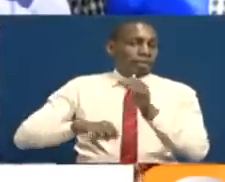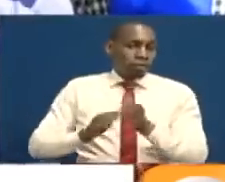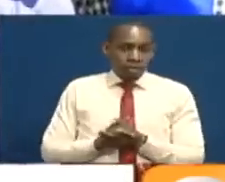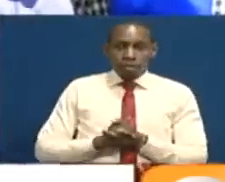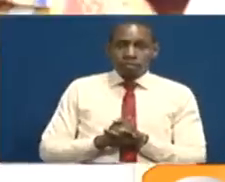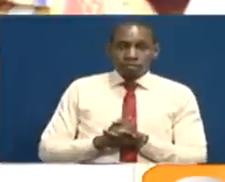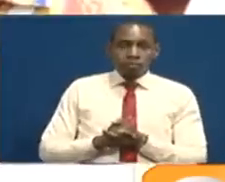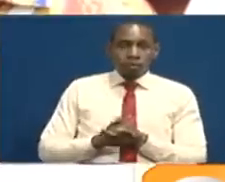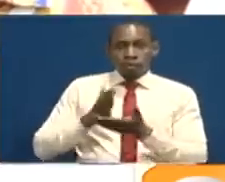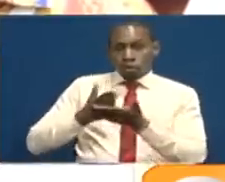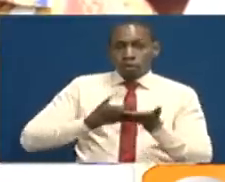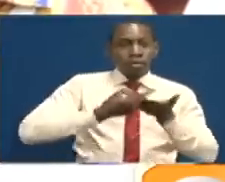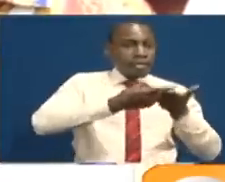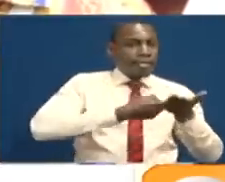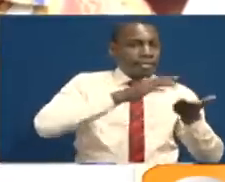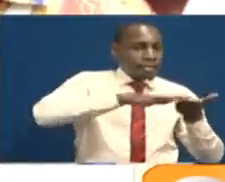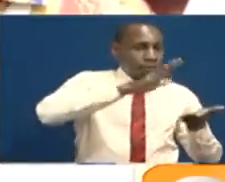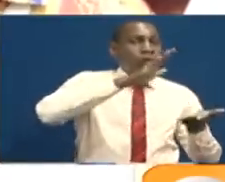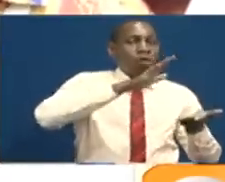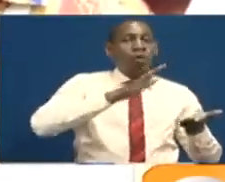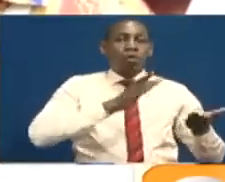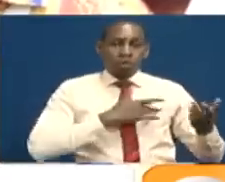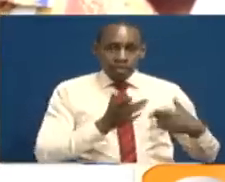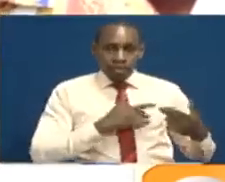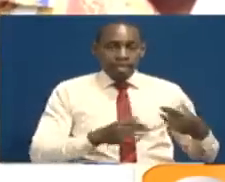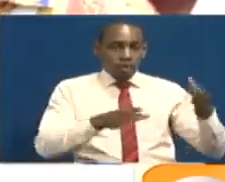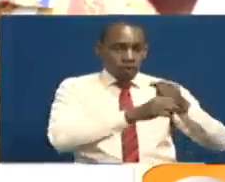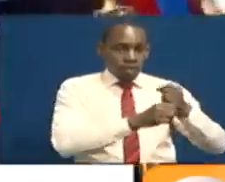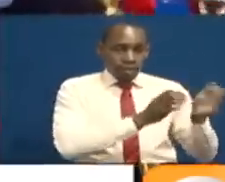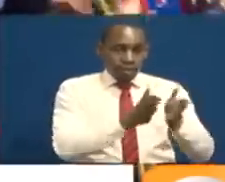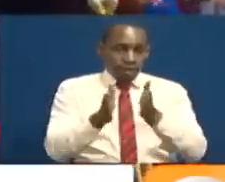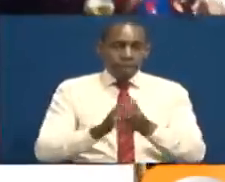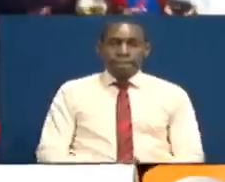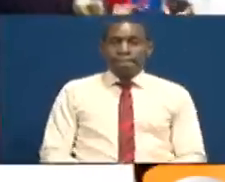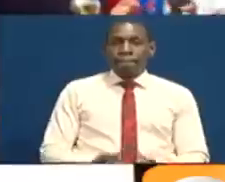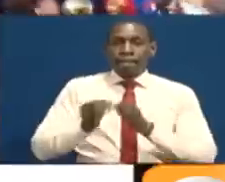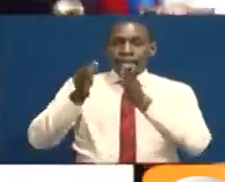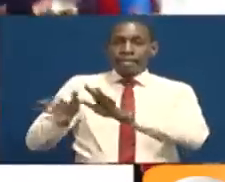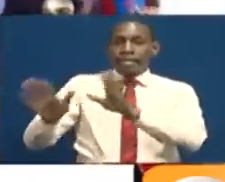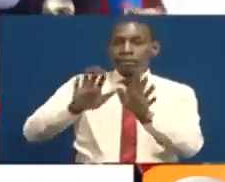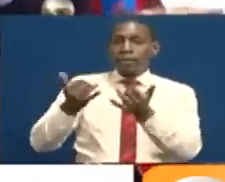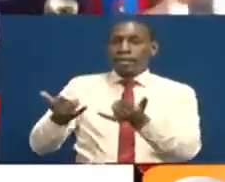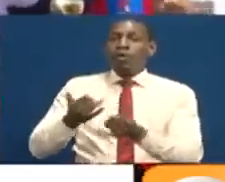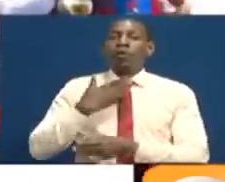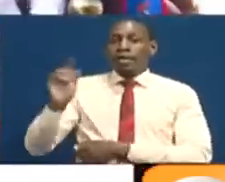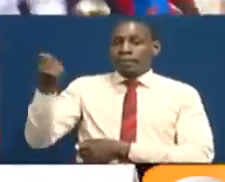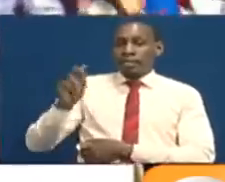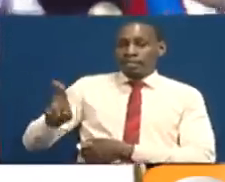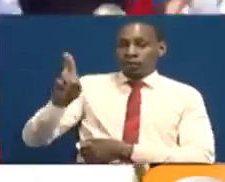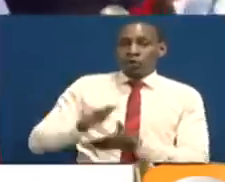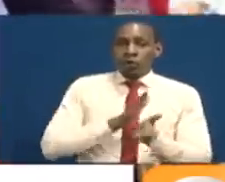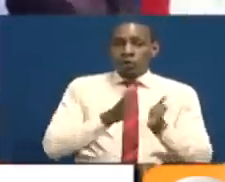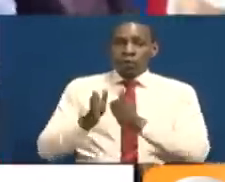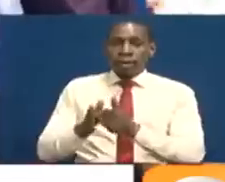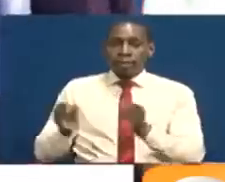the possibility of having further discussions on this coalition arrangement. Viongozi wa Wiper sasa wakimtaka Rais Kenyatta kuandaa